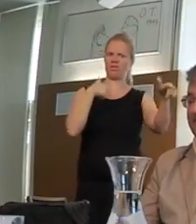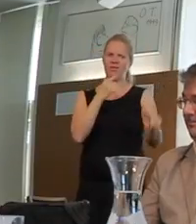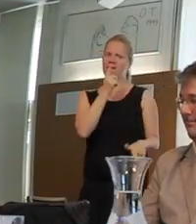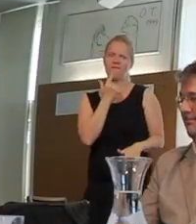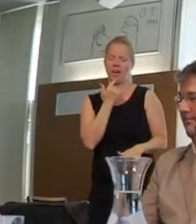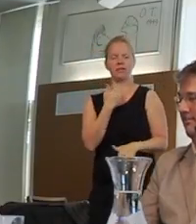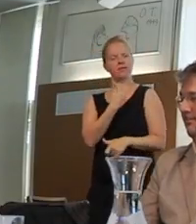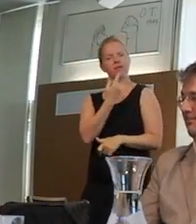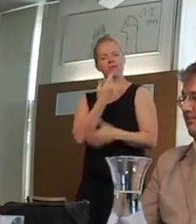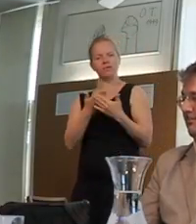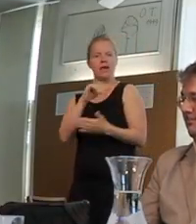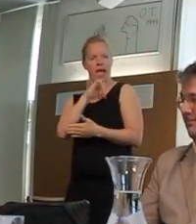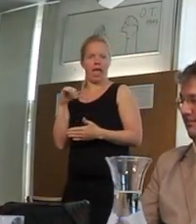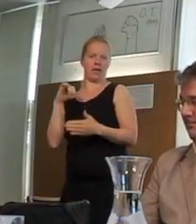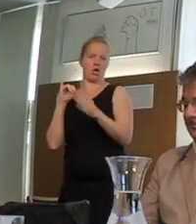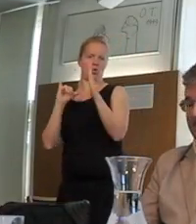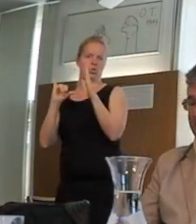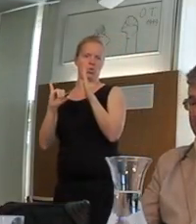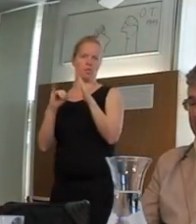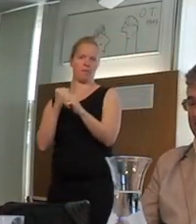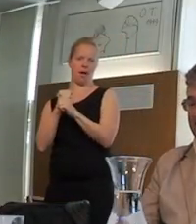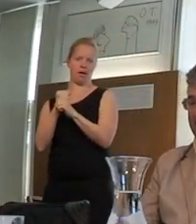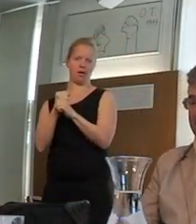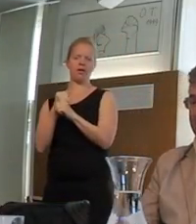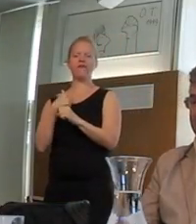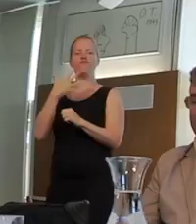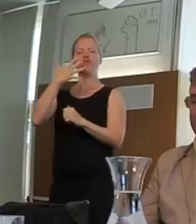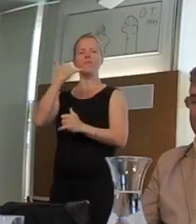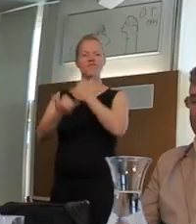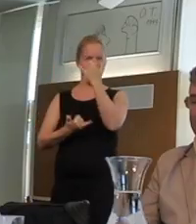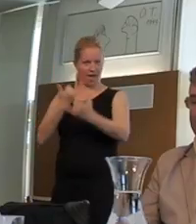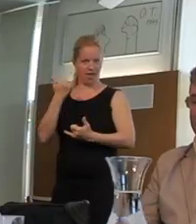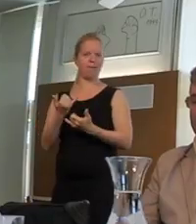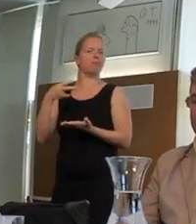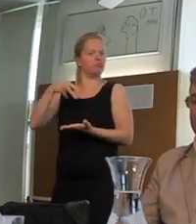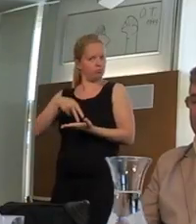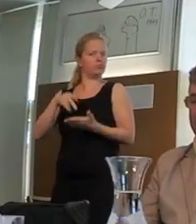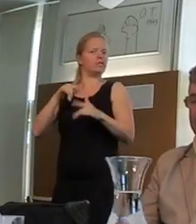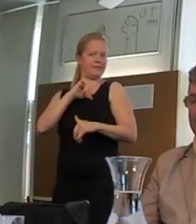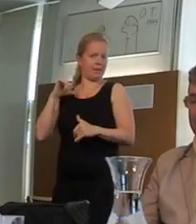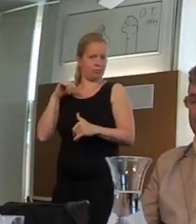gerade mein 5-jähriges Bestehen als Selbstständiger begangen, aber ein Video dazu gemacht